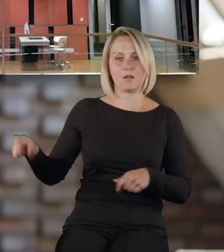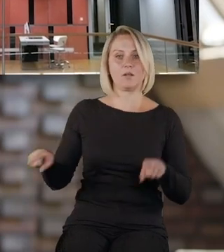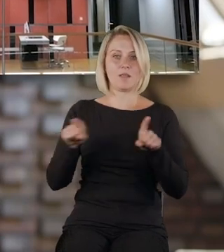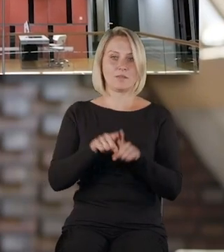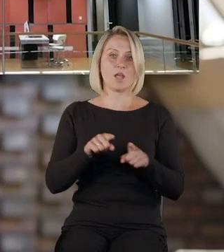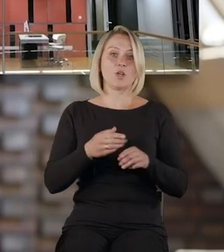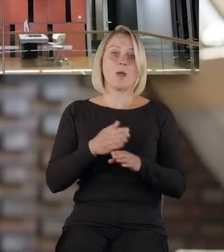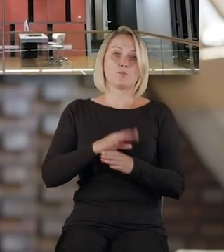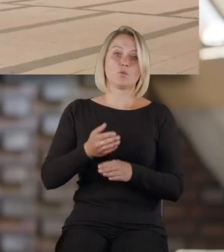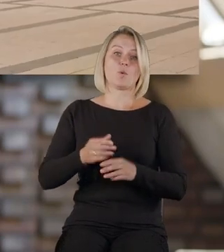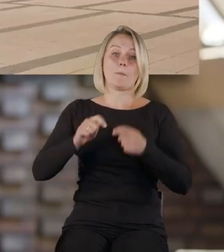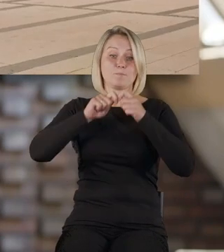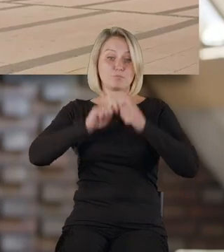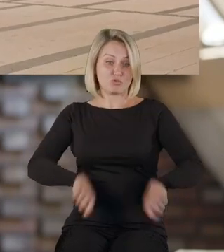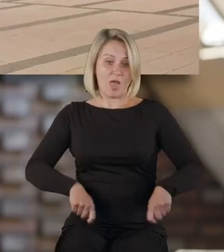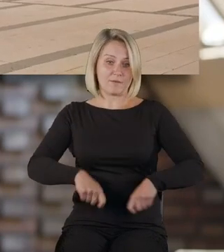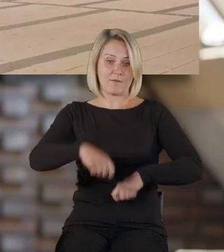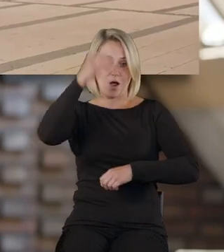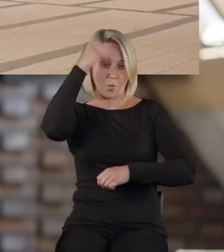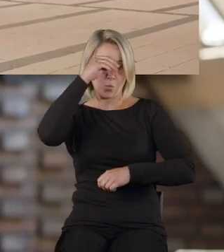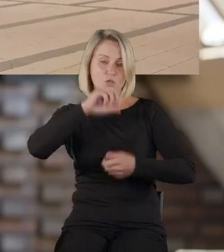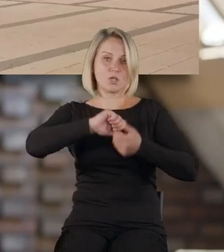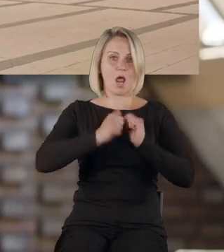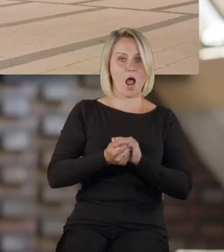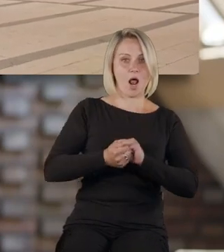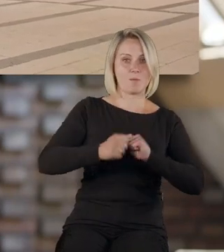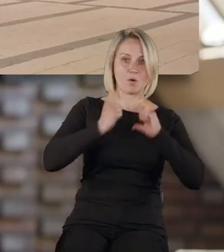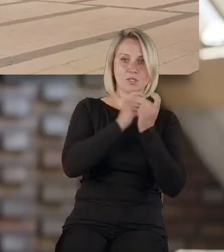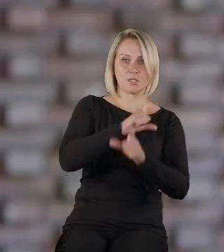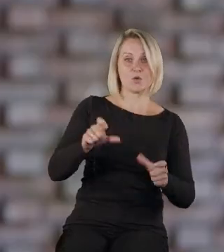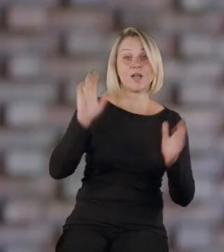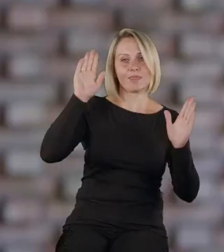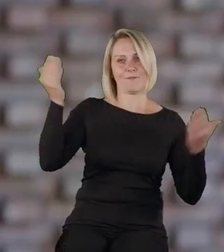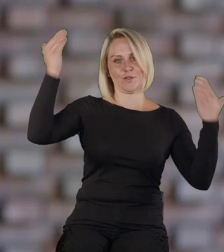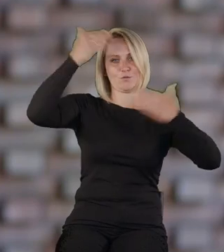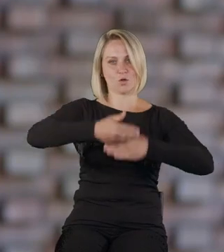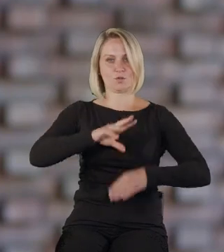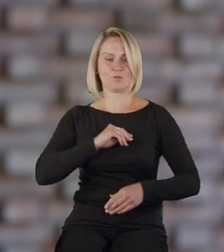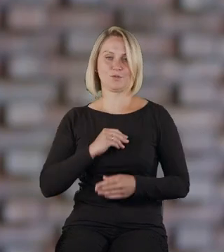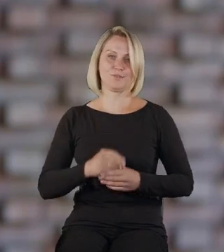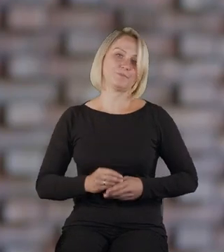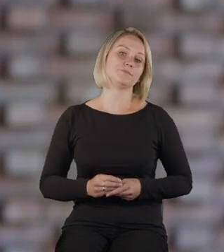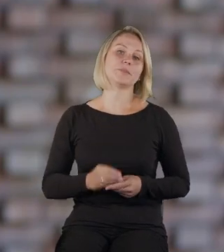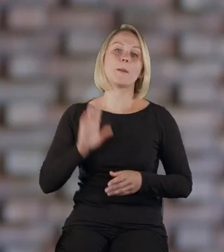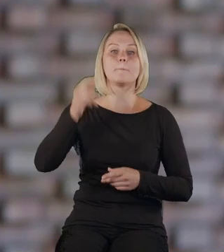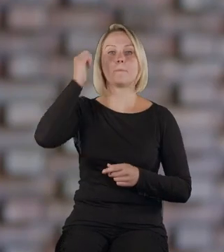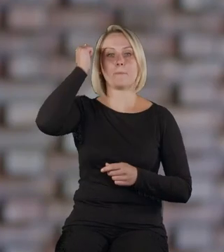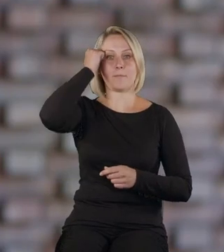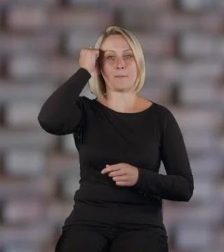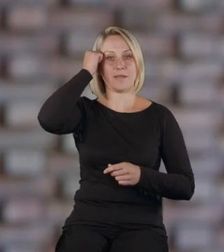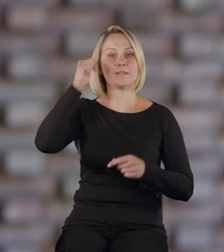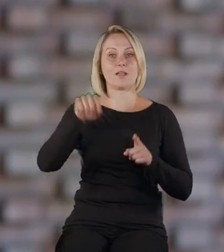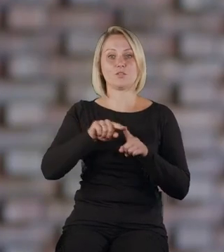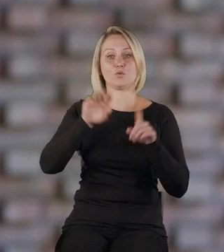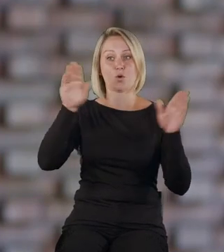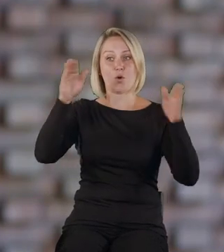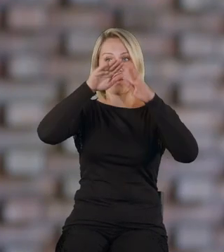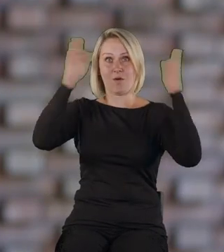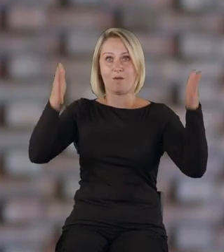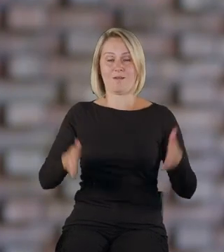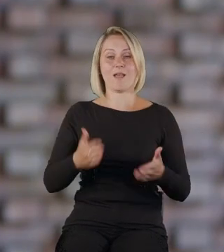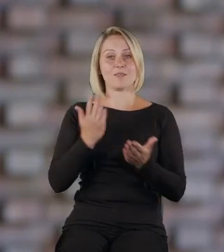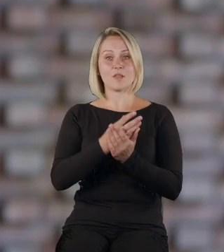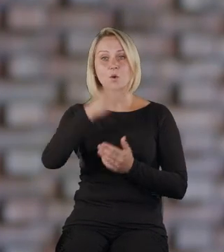w trakcie przerw od zajęć, jak i w trakcie sesji, także w nocy. Pamiętajcie jednak, że CINIBA to nie tylko nauka, to przede